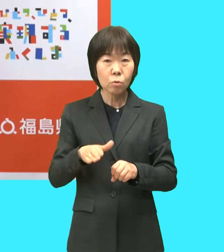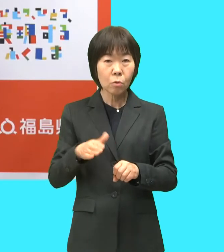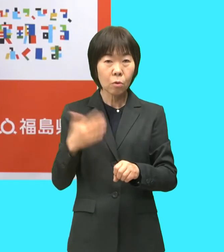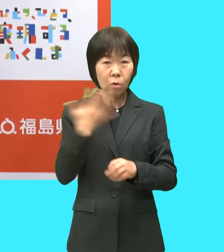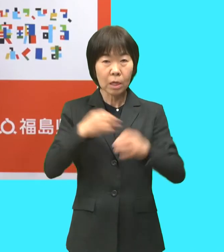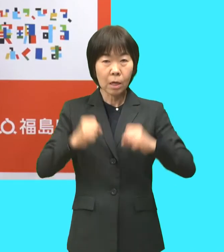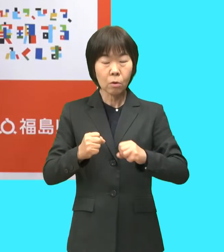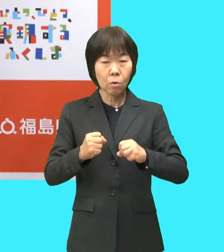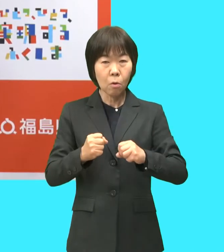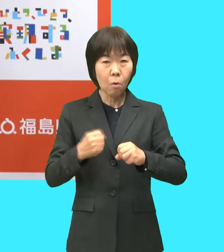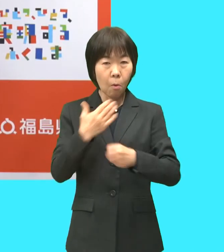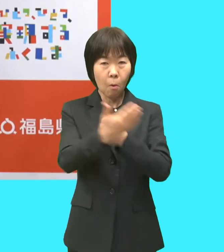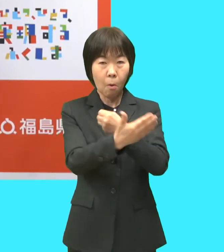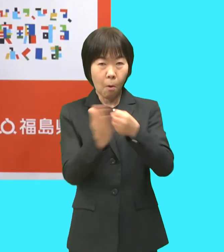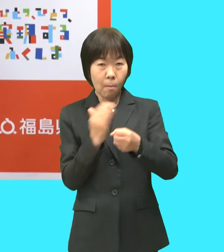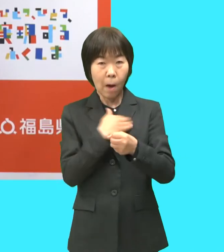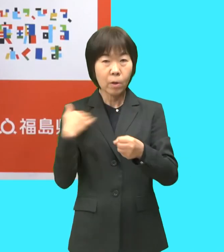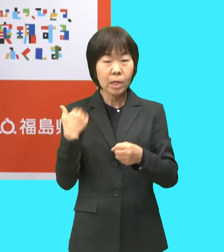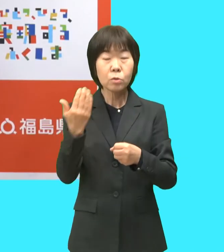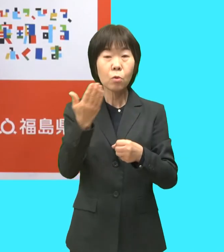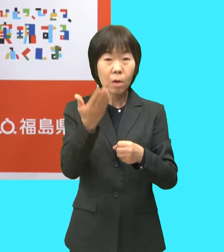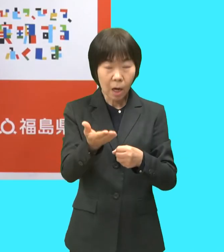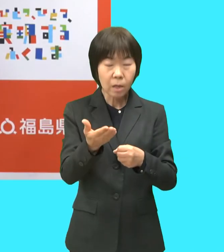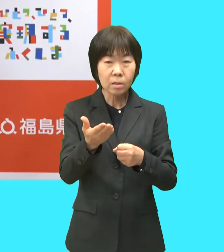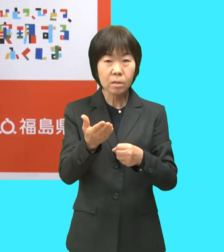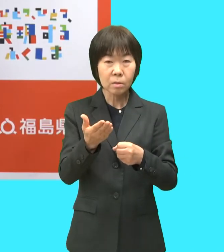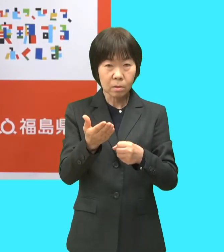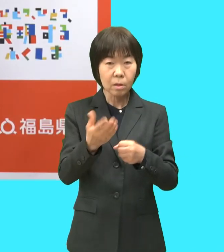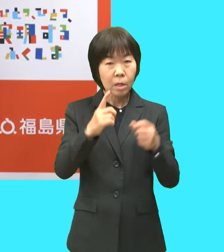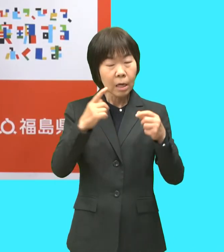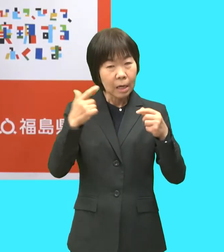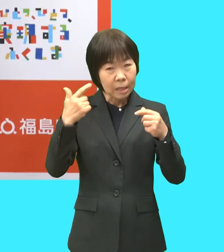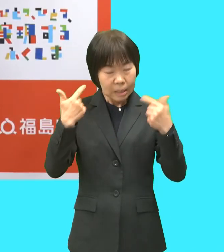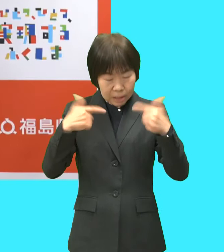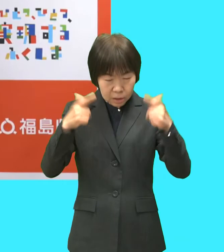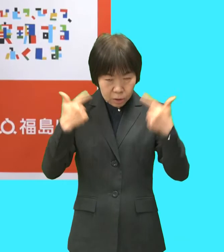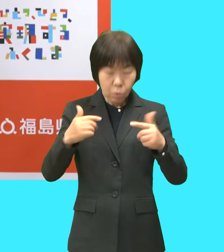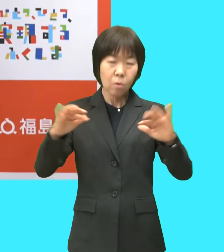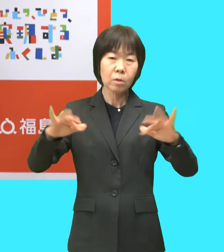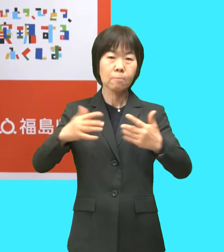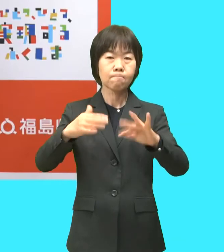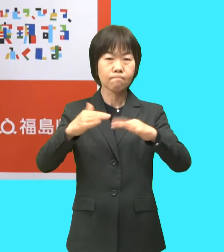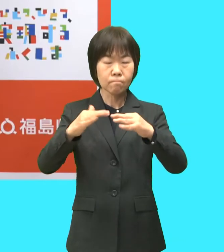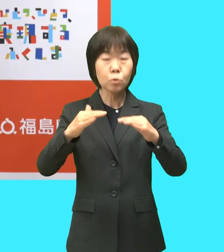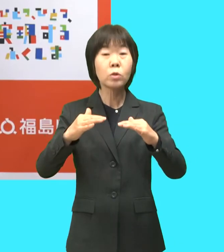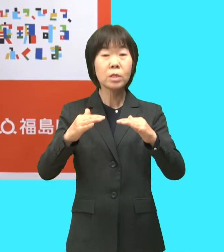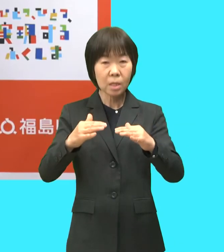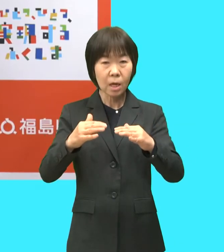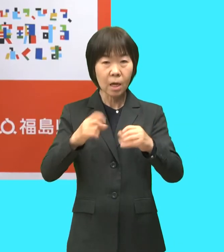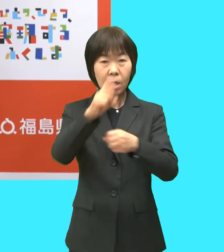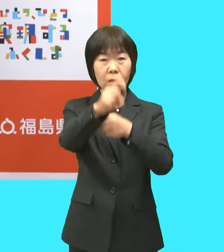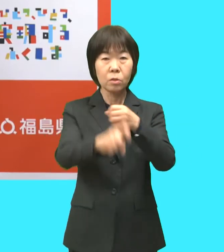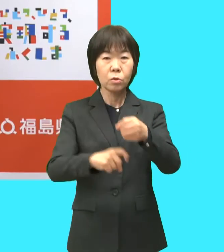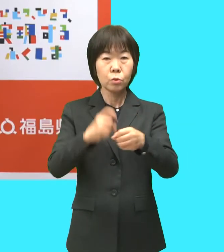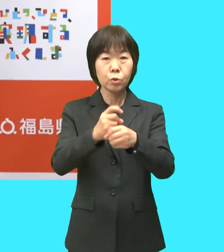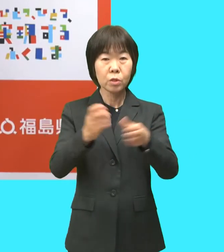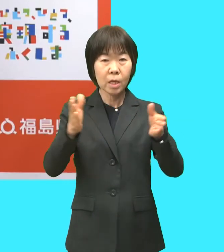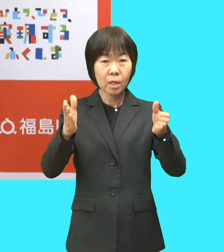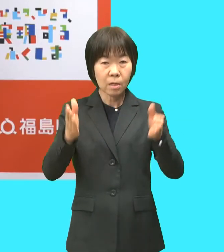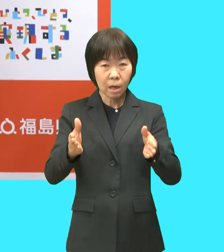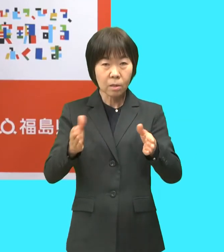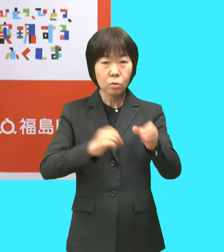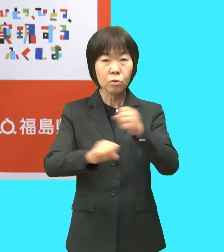ながるのかということについて常にさまざまな議論、協議を深めながらこの10年間取り組んでまいり